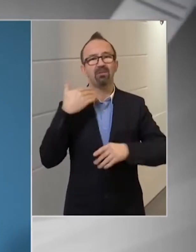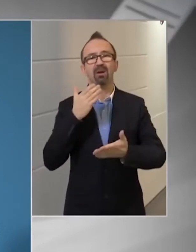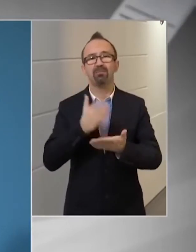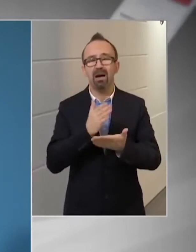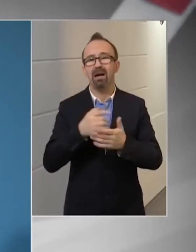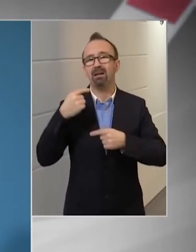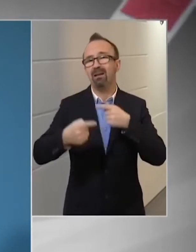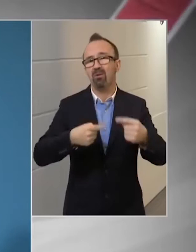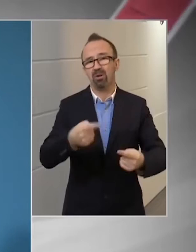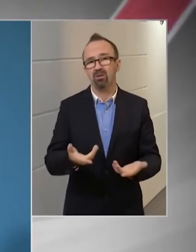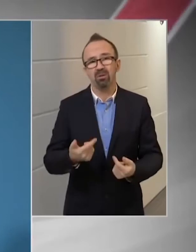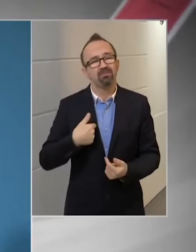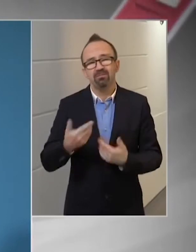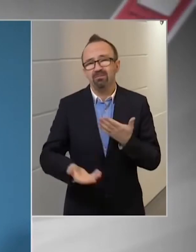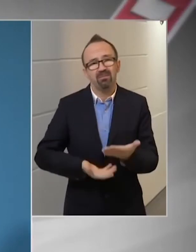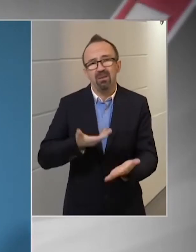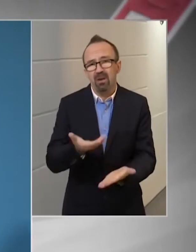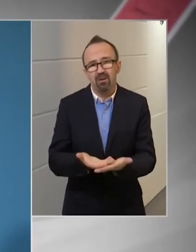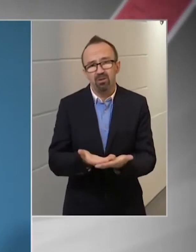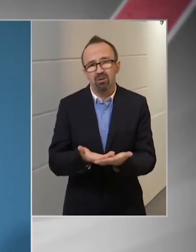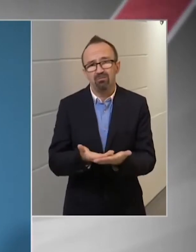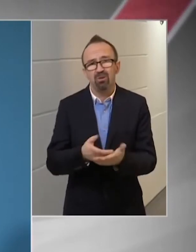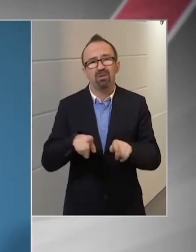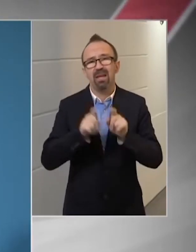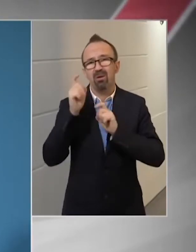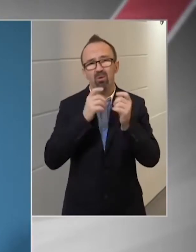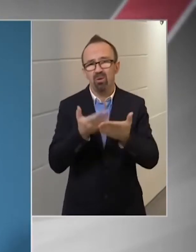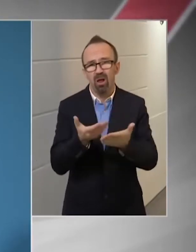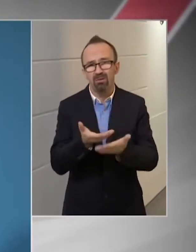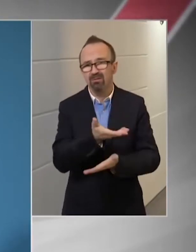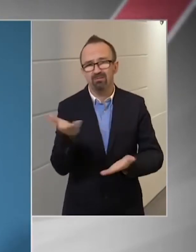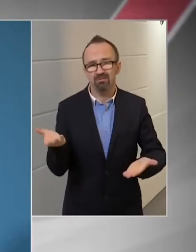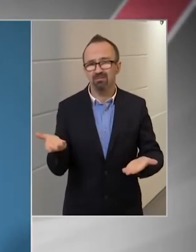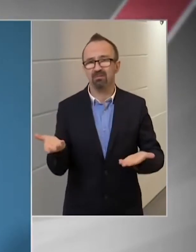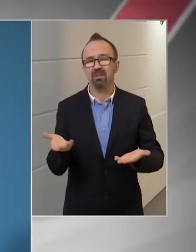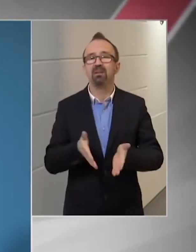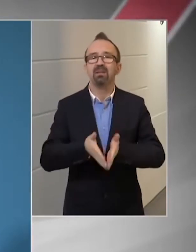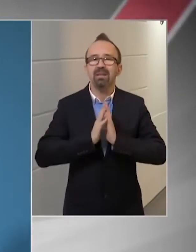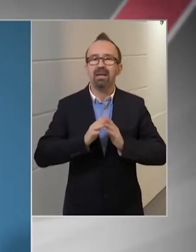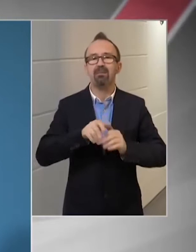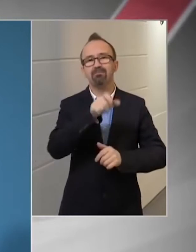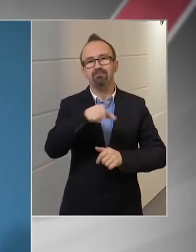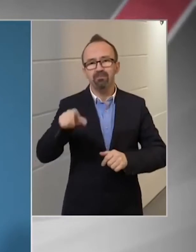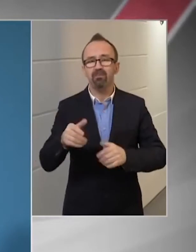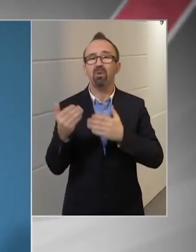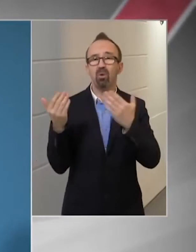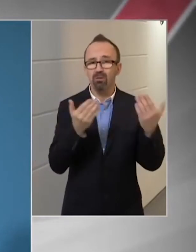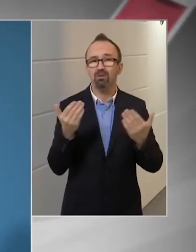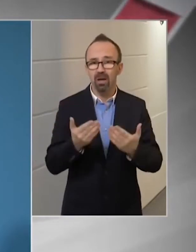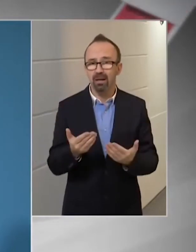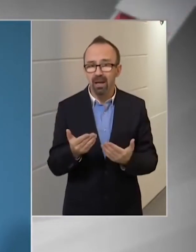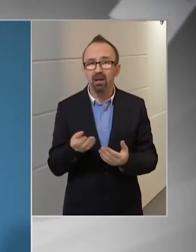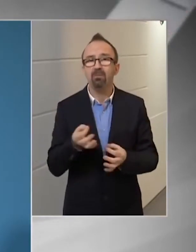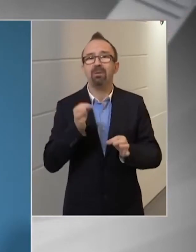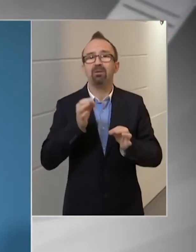már lefolytattuk. Én nem javaslom, hogy ha ilyen gondolataink vannak, akkor azt kérem az érintettektől, hogy olvassanak utána,